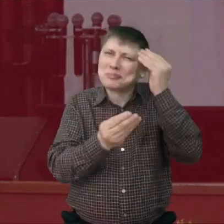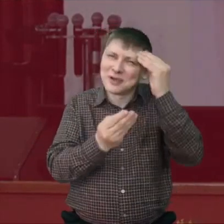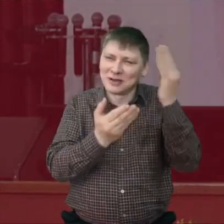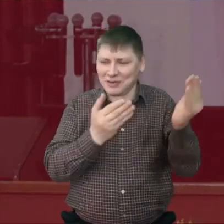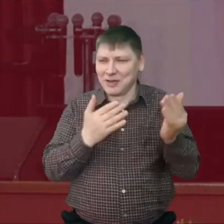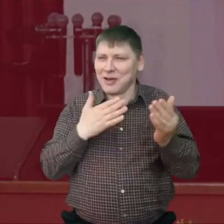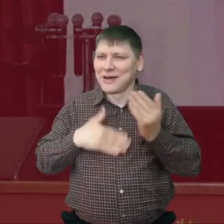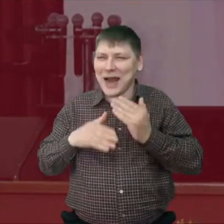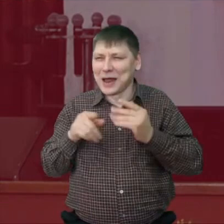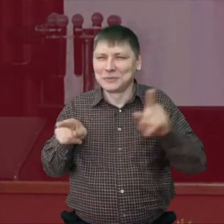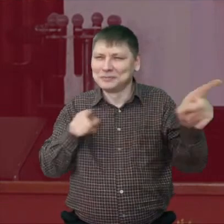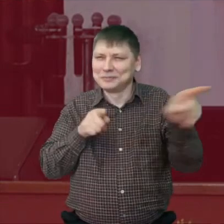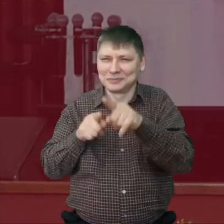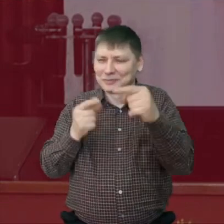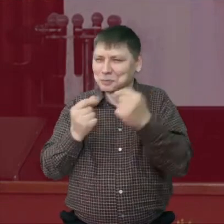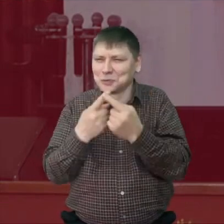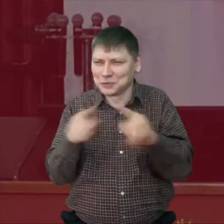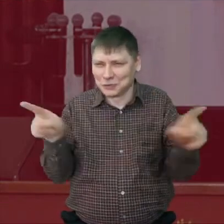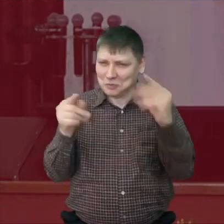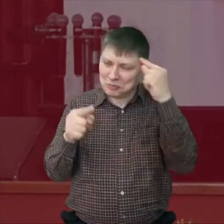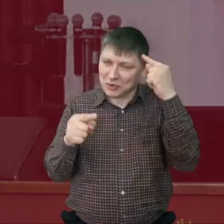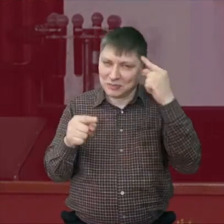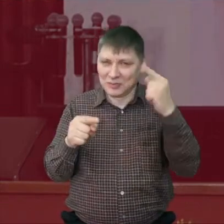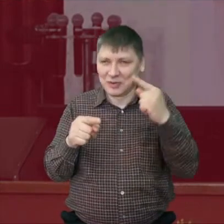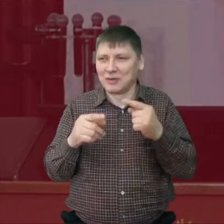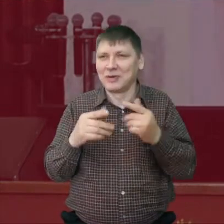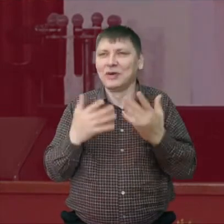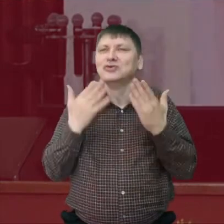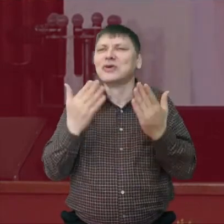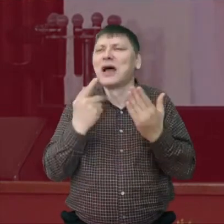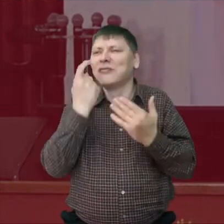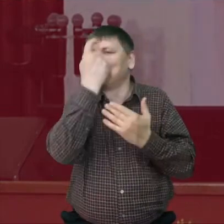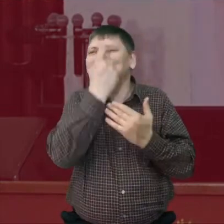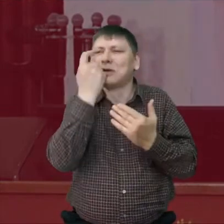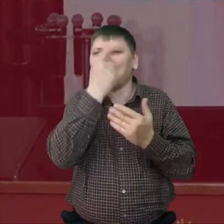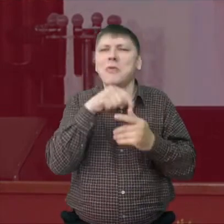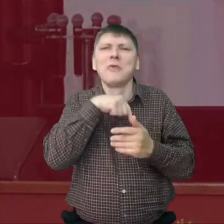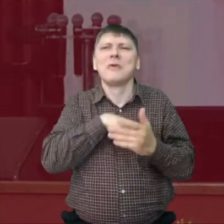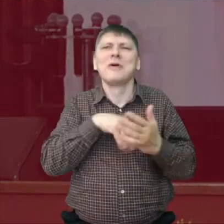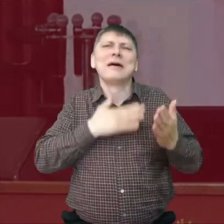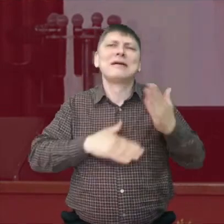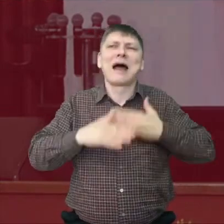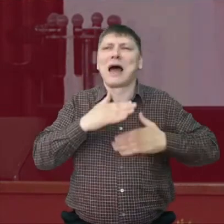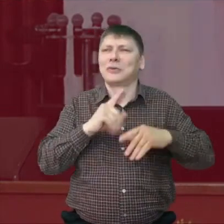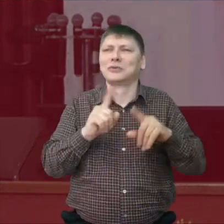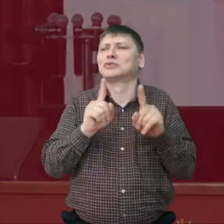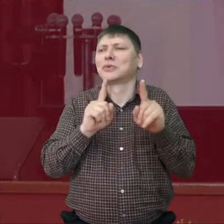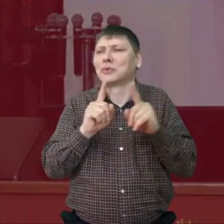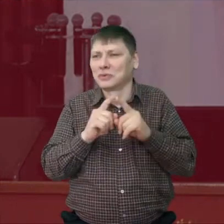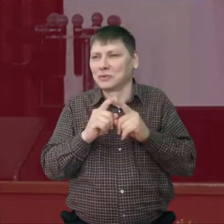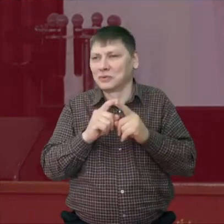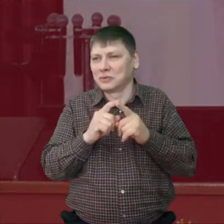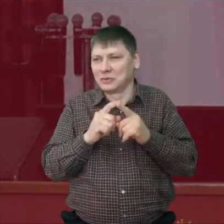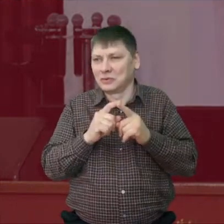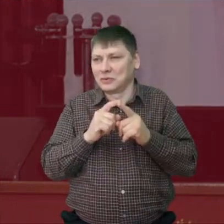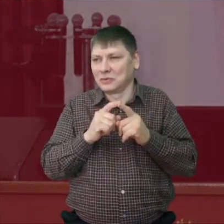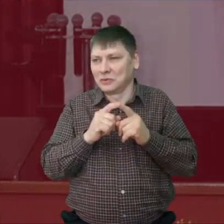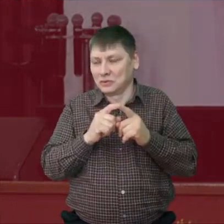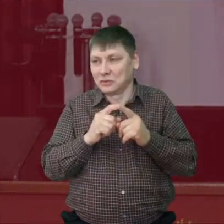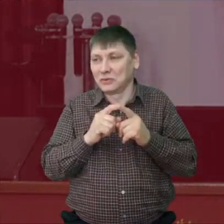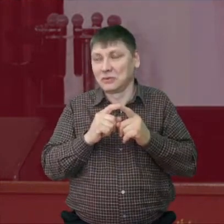или определения такого, что такое есть радость, или там, скажем, в современной психологии. В Новом Завете чаще всего, когда мы говорим о